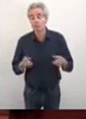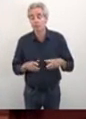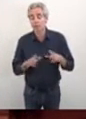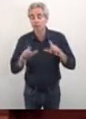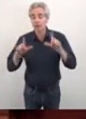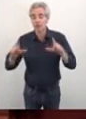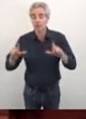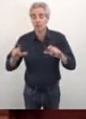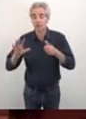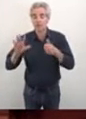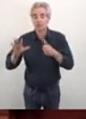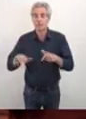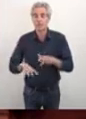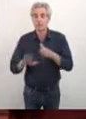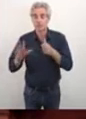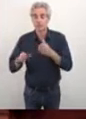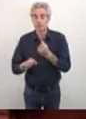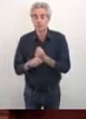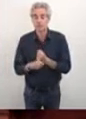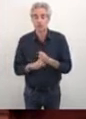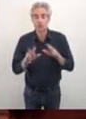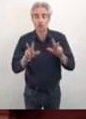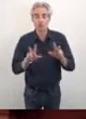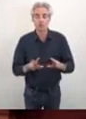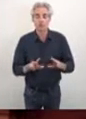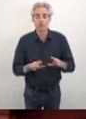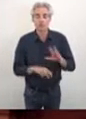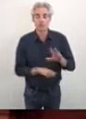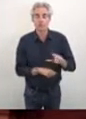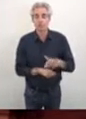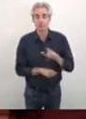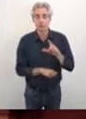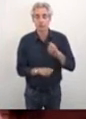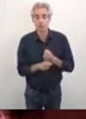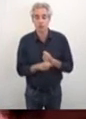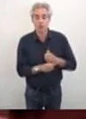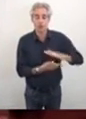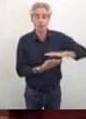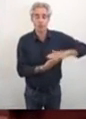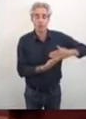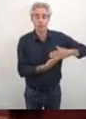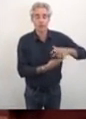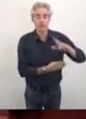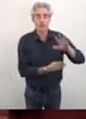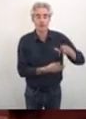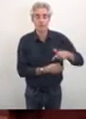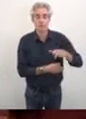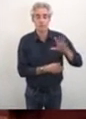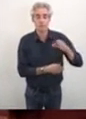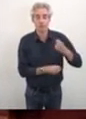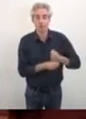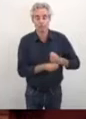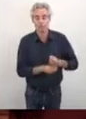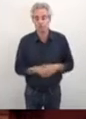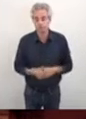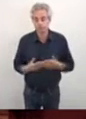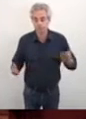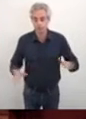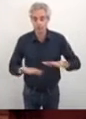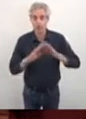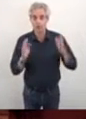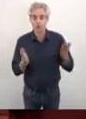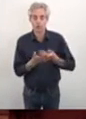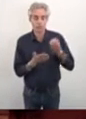écrans, 6,6 ans, ordinateur de bureau 5,2 ans, ordinateur portable 5,5 ans. Le volume de